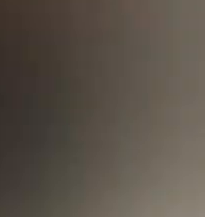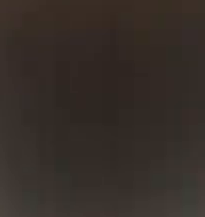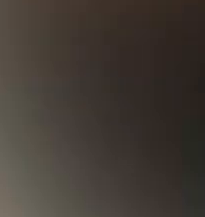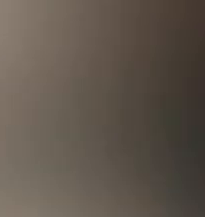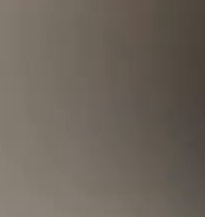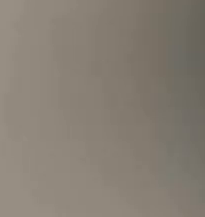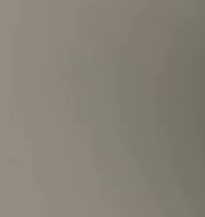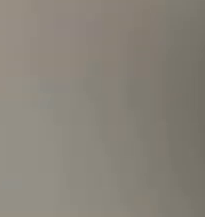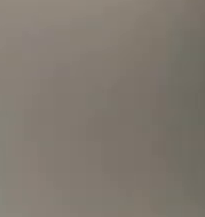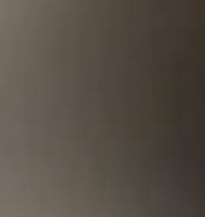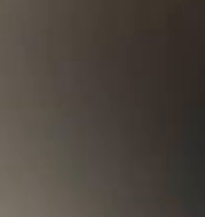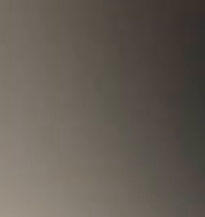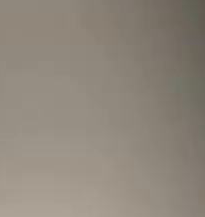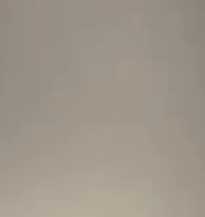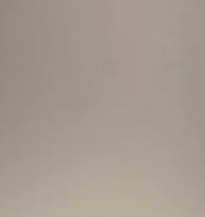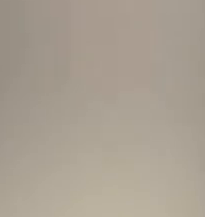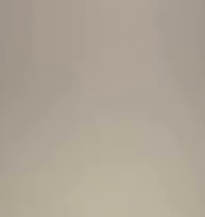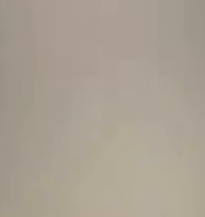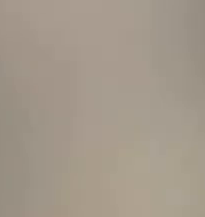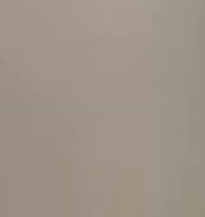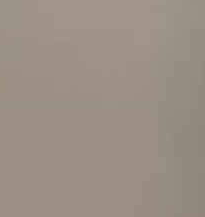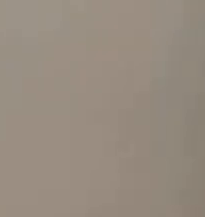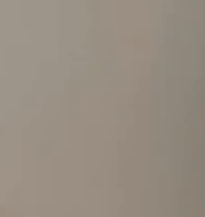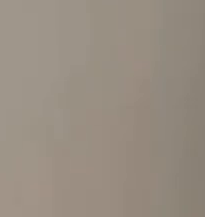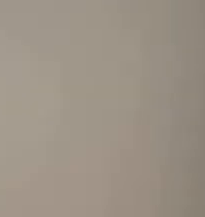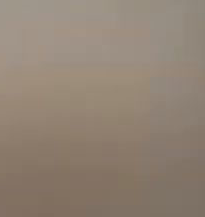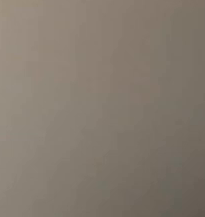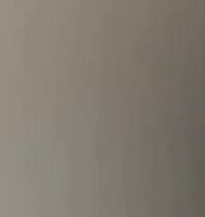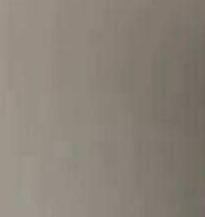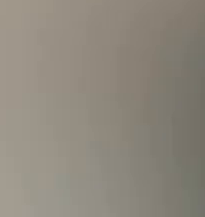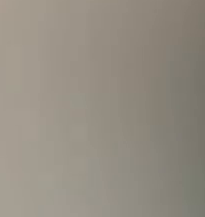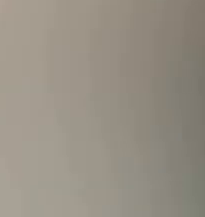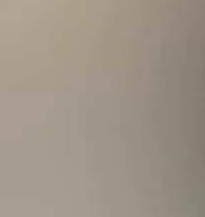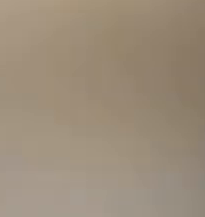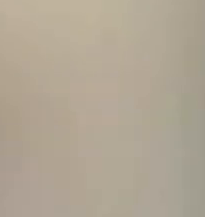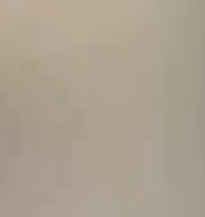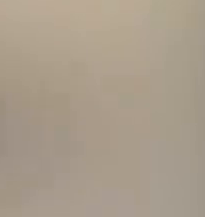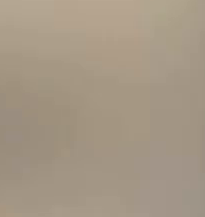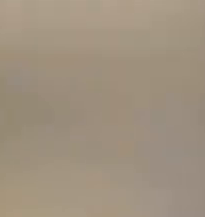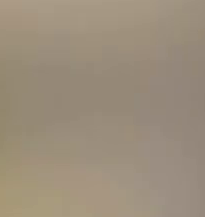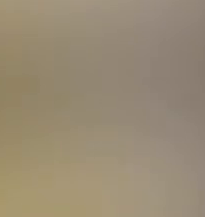මේදී පාර්ලිමේන්තුවේ විපක්ෂය නියෝජනය කරන මන්ත්‍රීවරුන් විරෝධතා පුවරුද රැගෙන විරෝධතාවේ නිරත වුණා